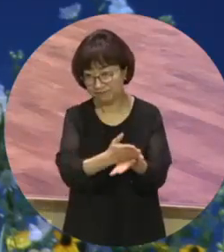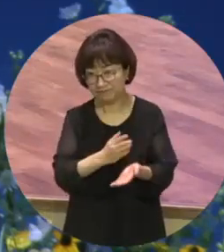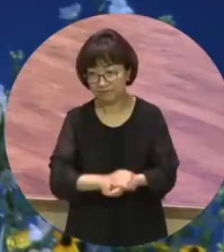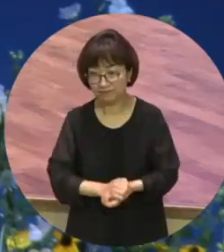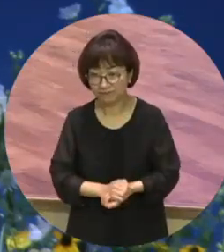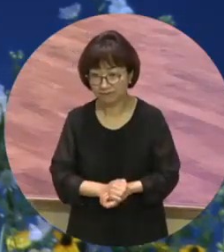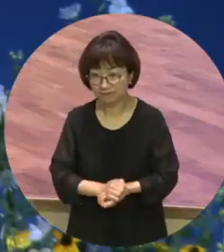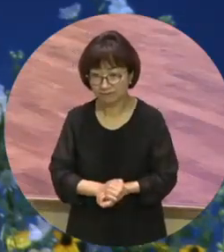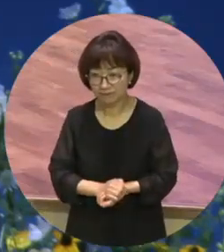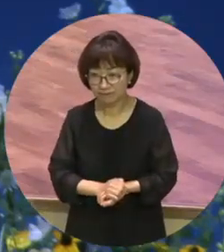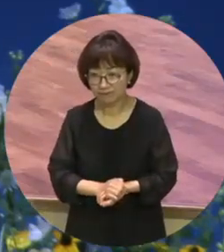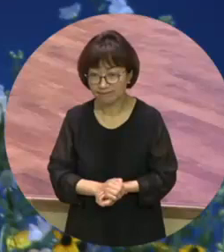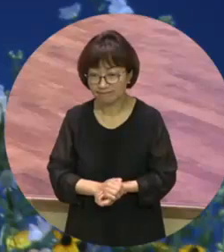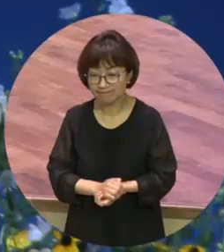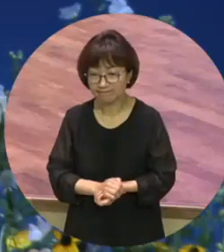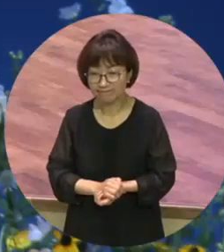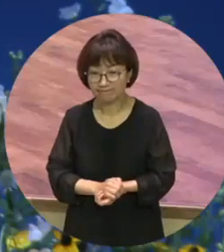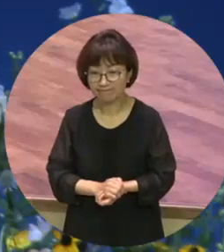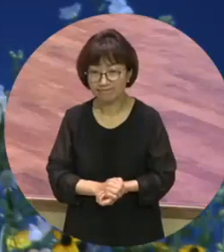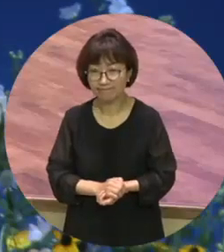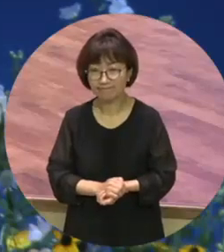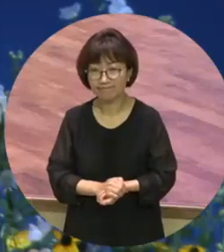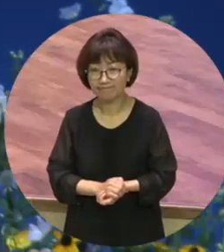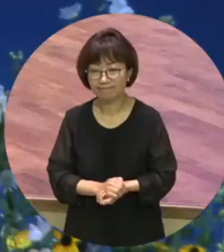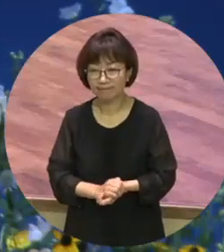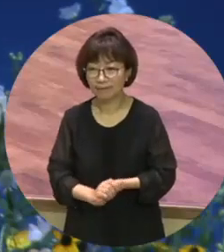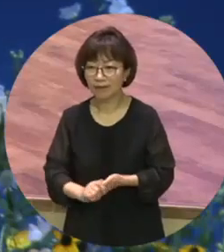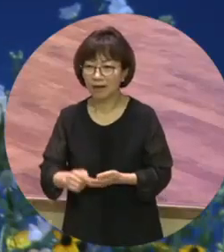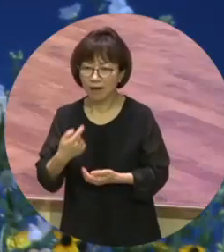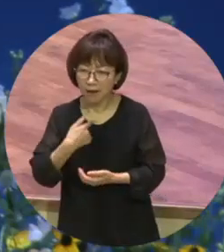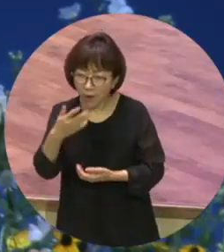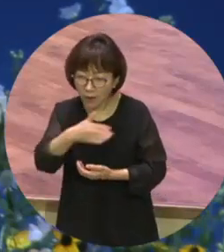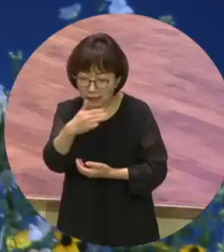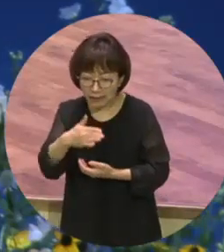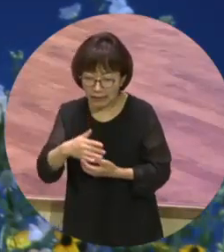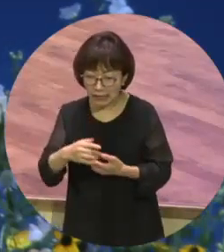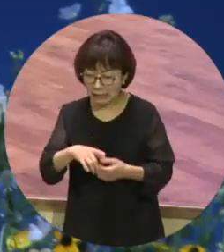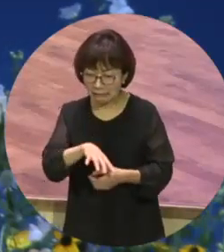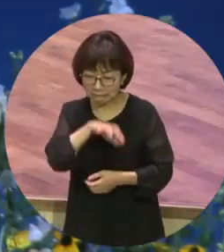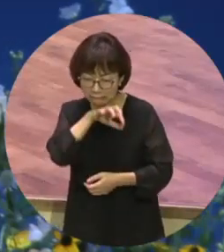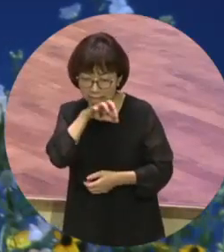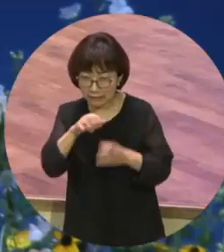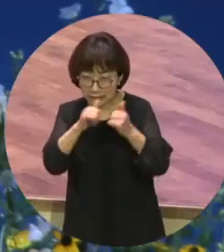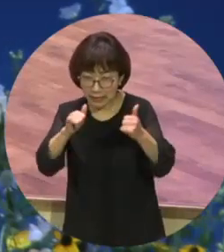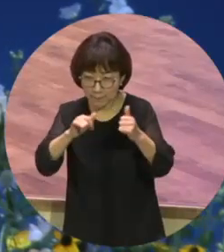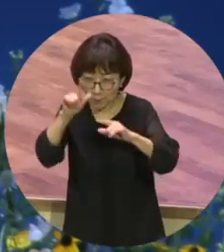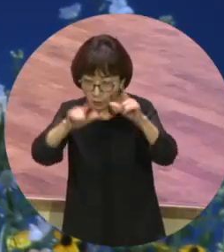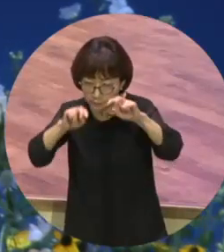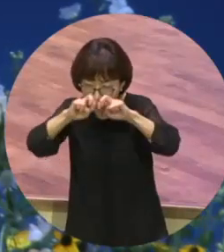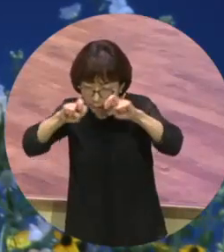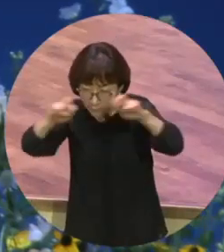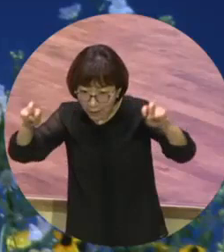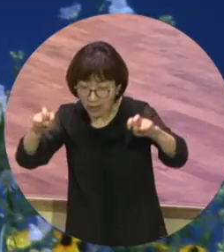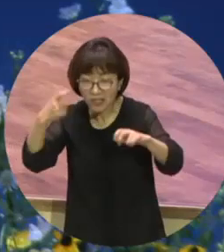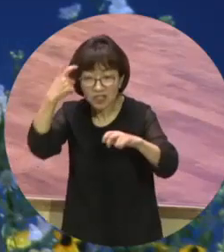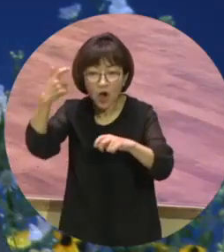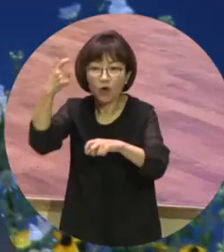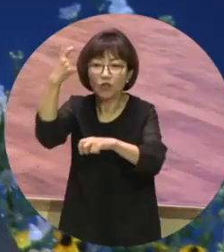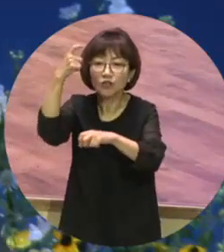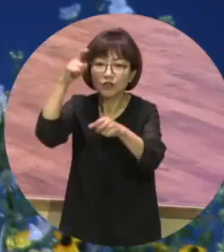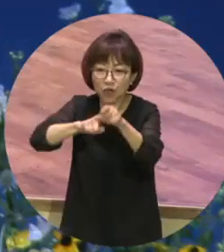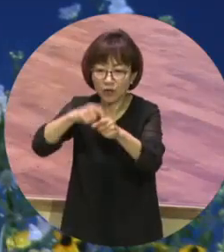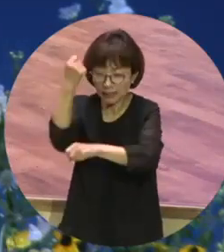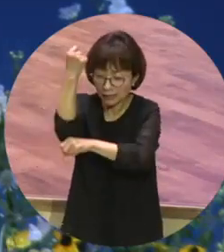그 근본 원인은 뭔지 아십니까? 영적 기본이 안 돼 있어요. 영적 기본. 영적 기본이 안 돼